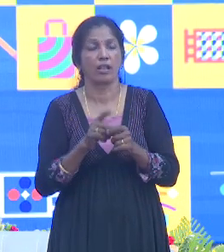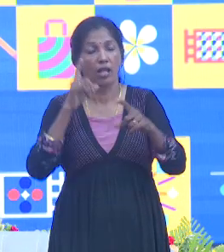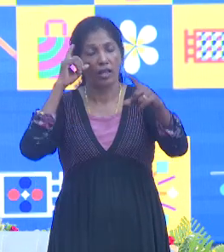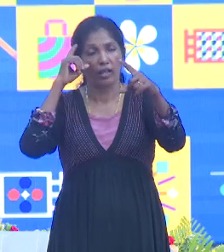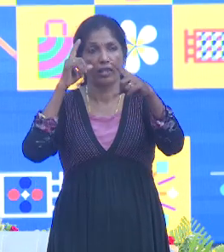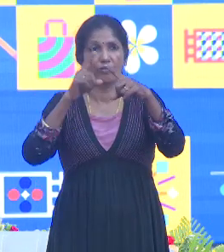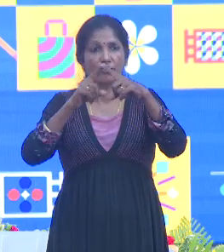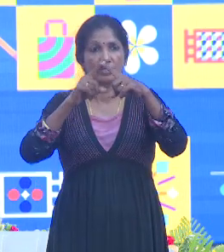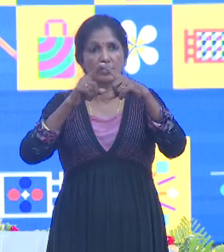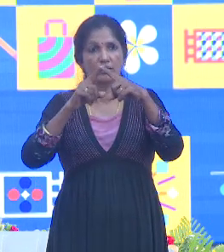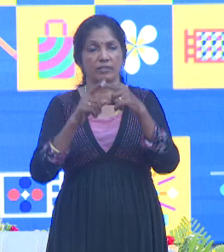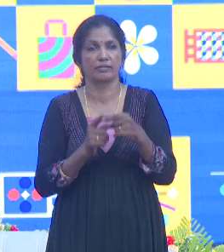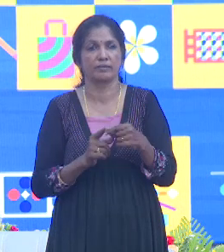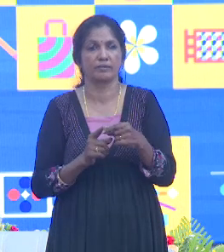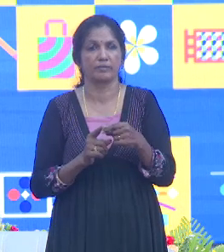ലക്ഷ്യമിട്ടുകൊണ്ട്